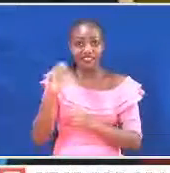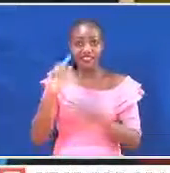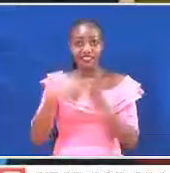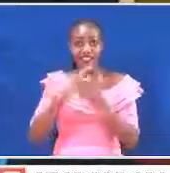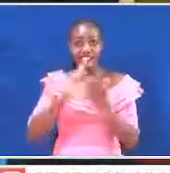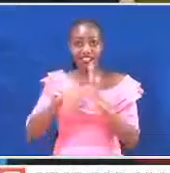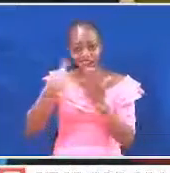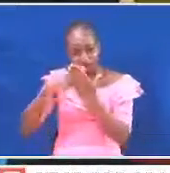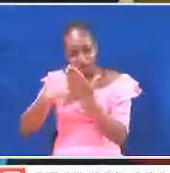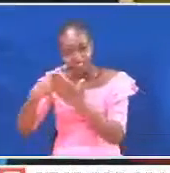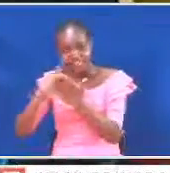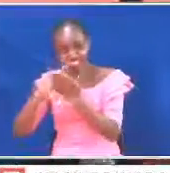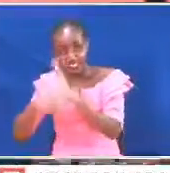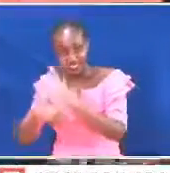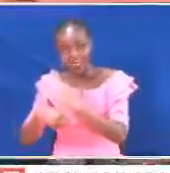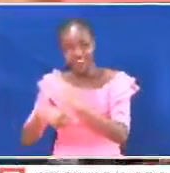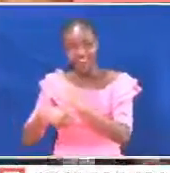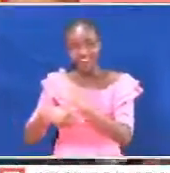alafu tutaongea baadaye mami.